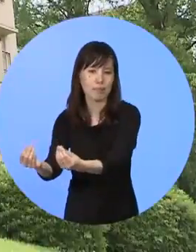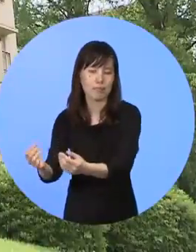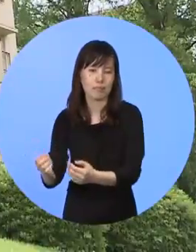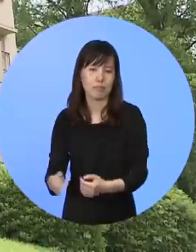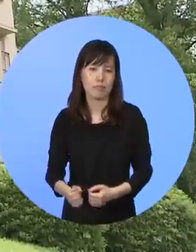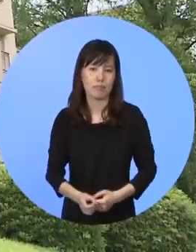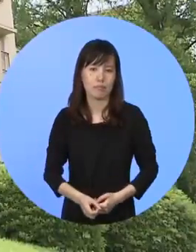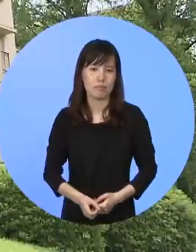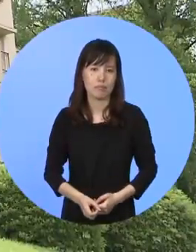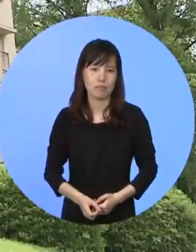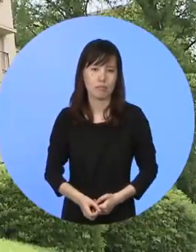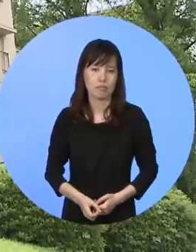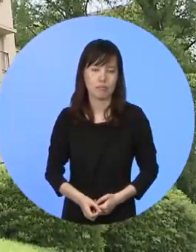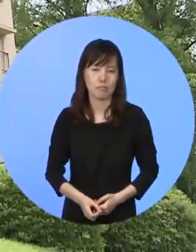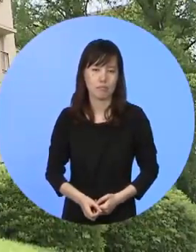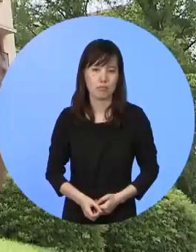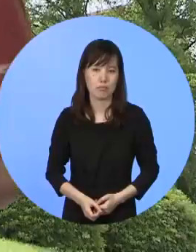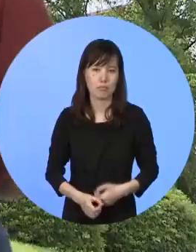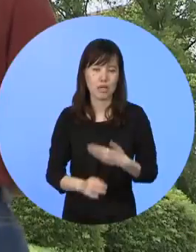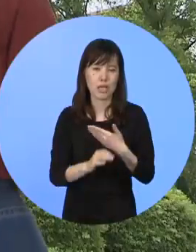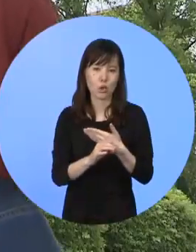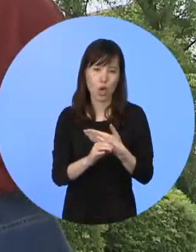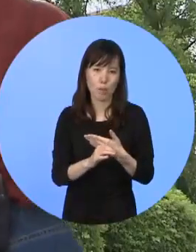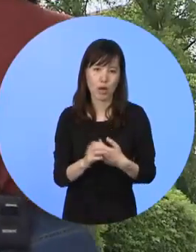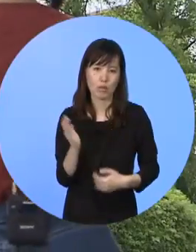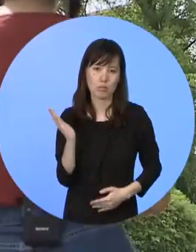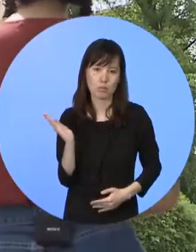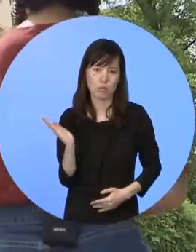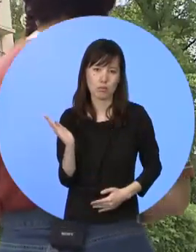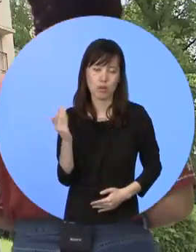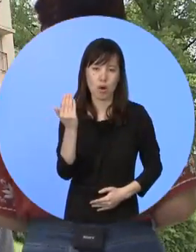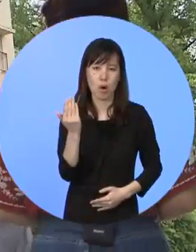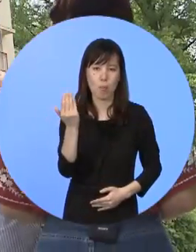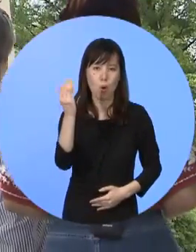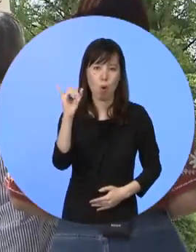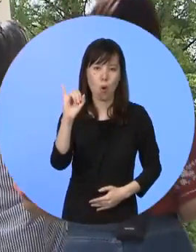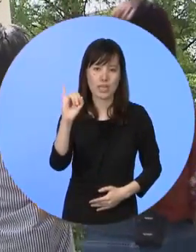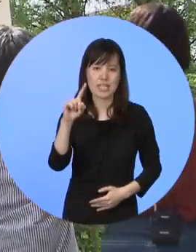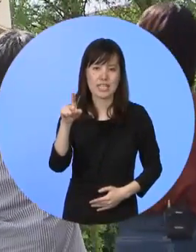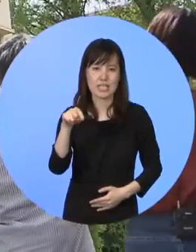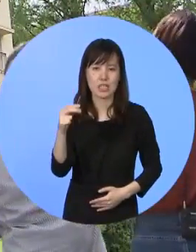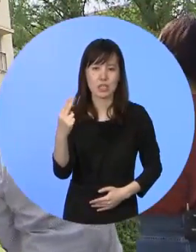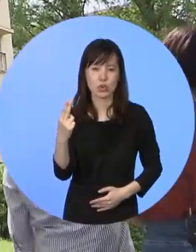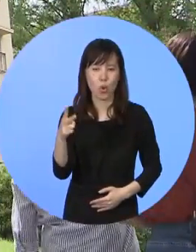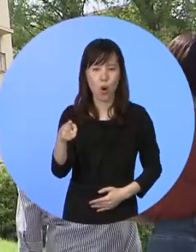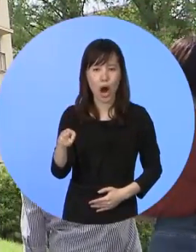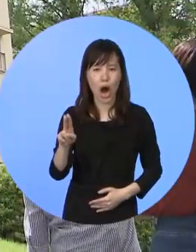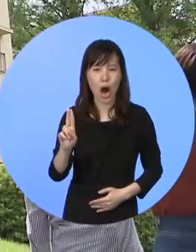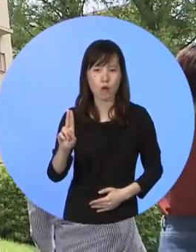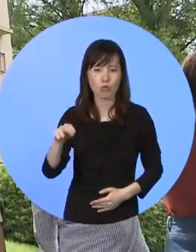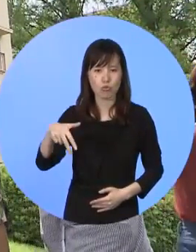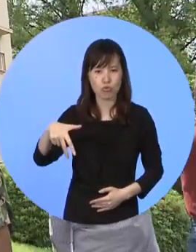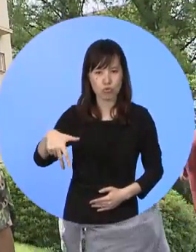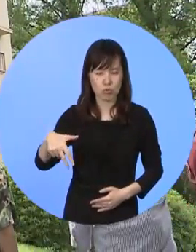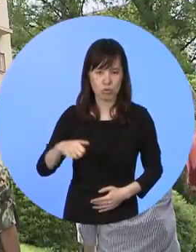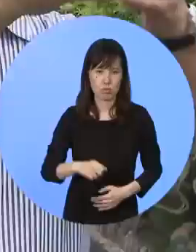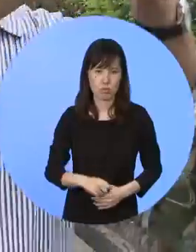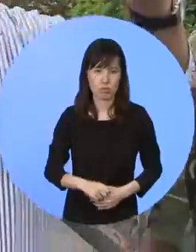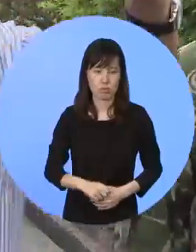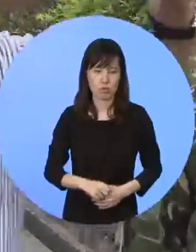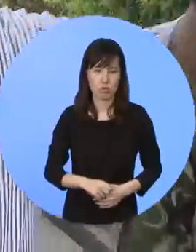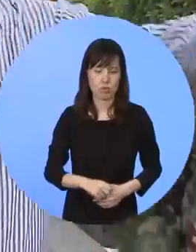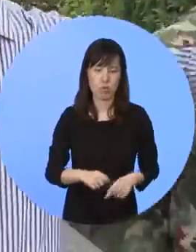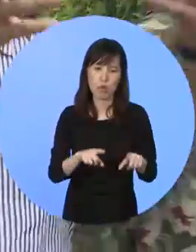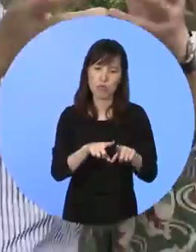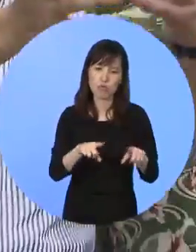ばですね、この前にありますね、これポイントハウスと言われるタイプの建物なんですけども、 ポイントハウス、 はい、普通の団地は